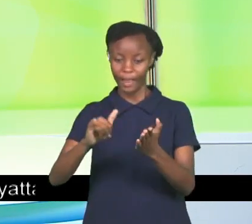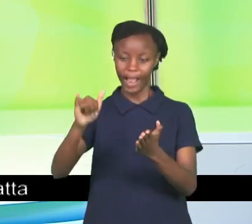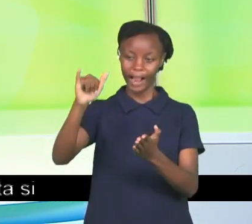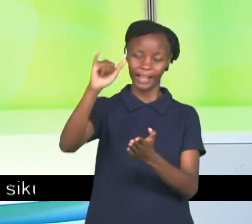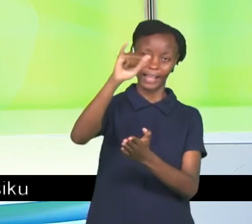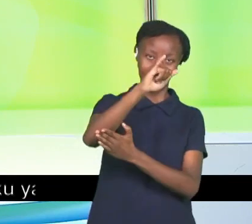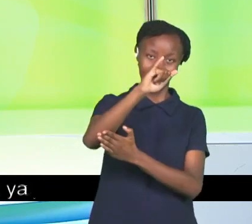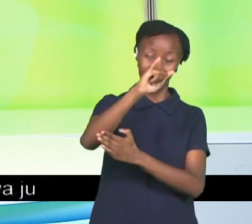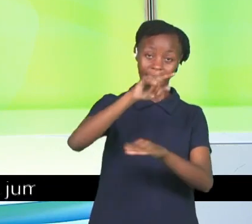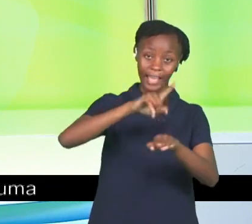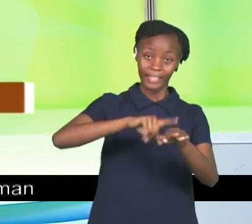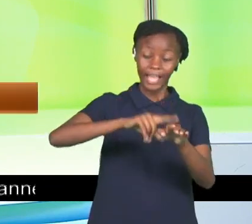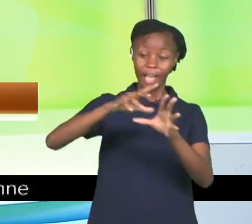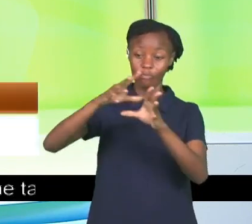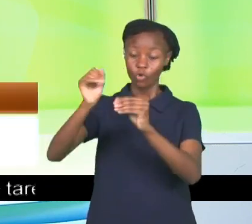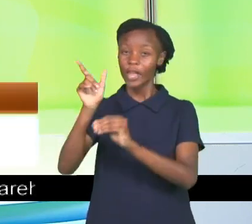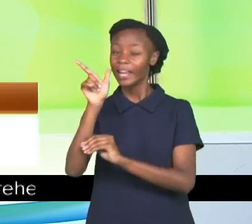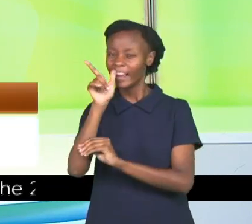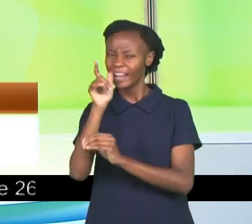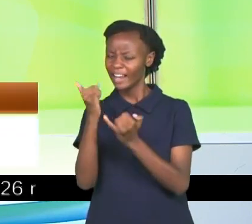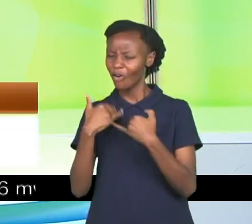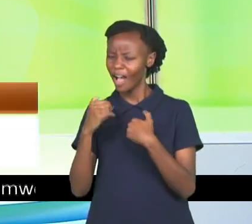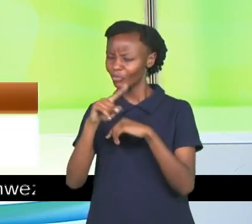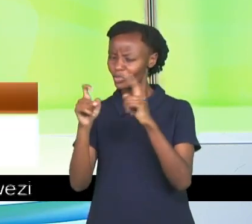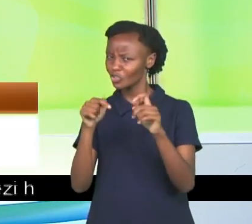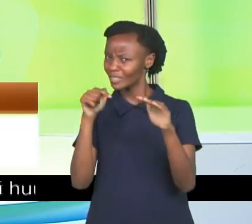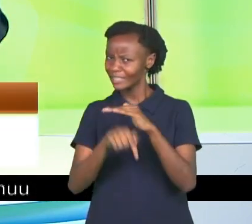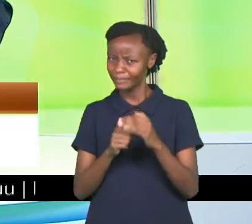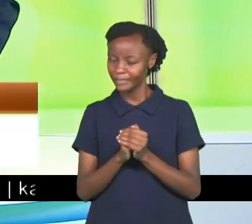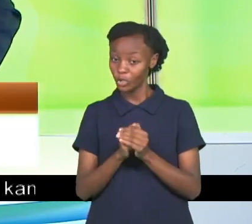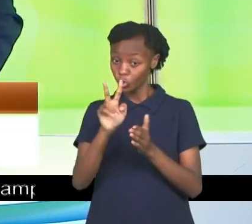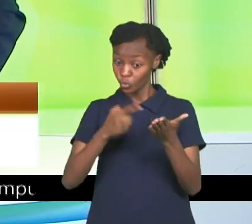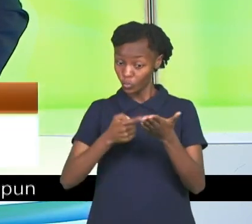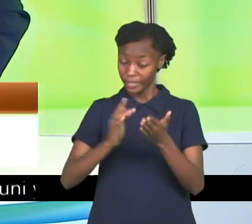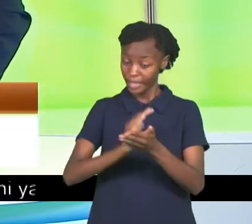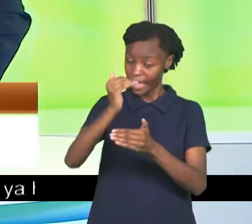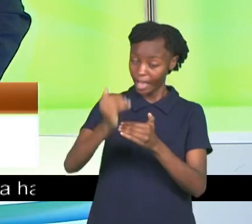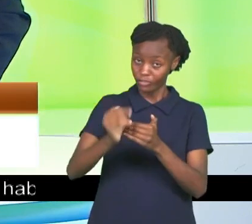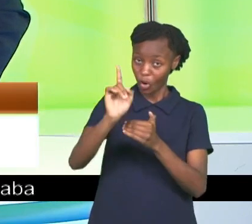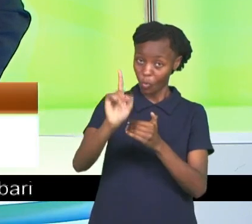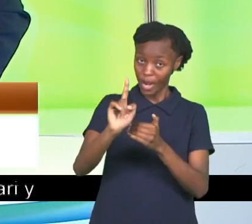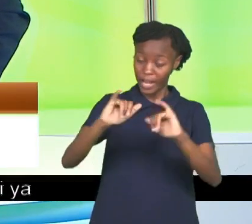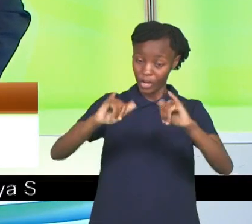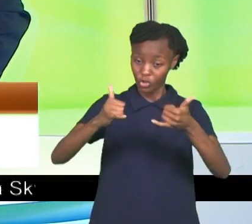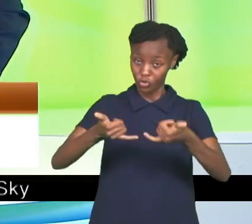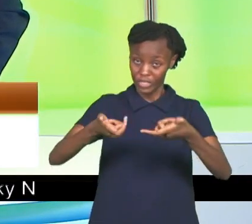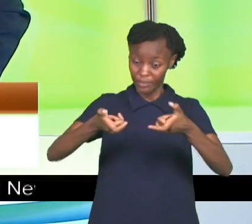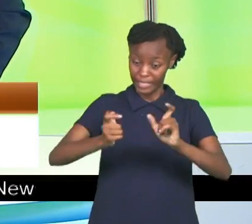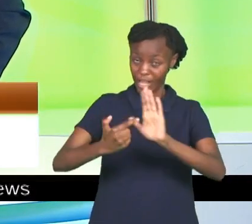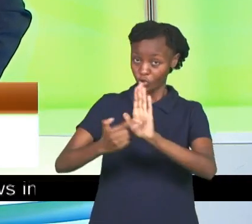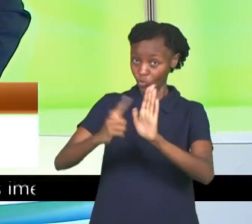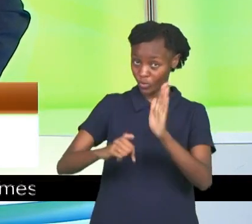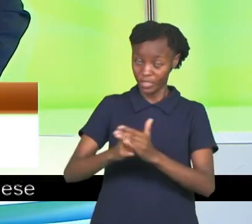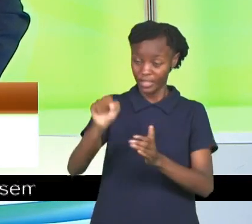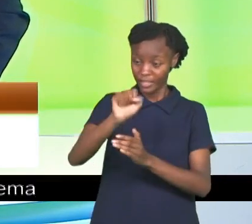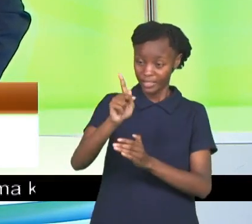iliyotua London inazua maswali mengi zaidi ya majibu. Wiki mbili tu baada ya kampuni ya habari nchini Uingereza Sky News kutangaza kuwa